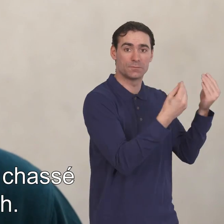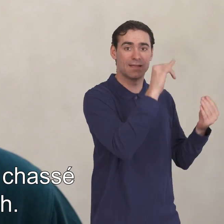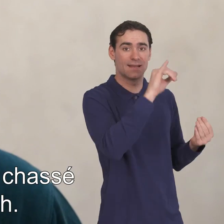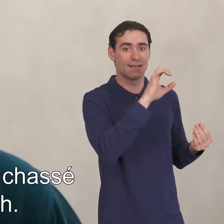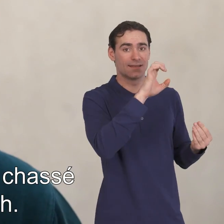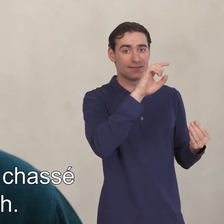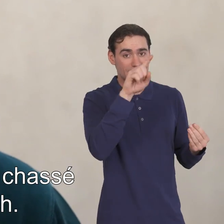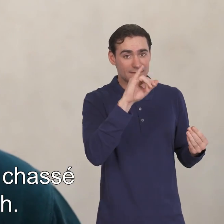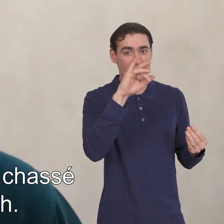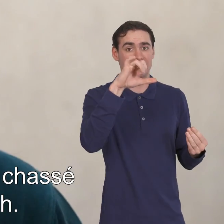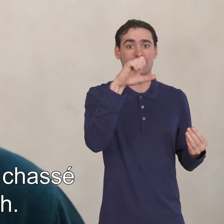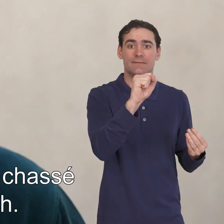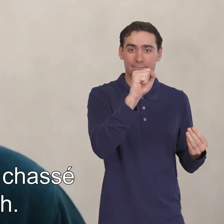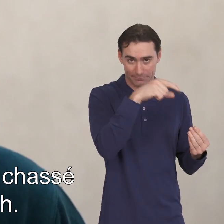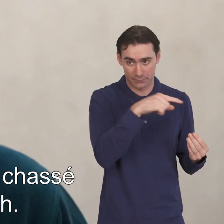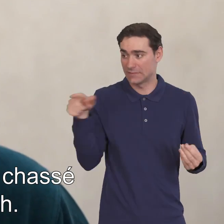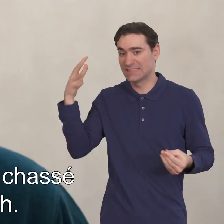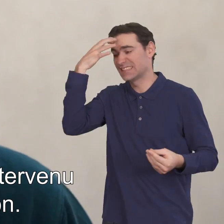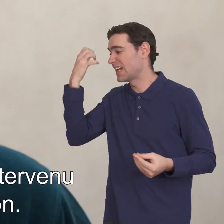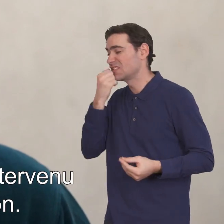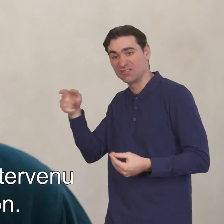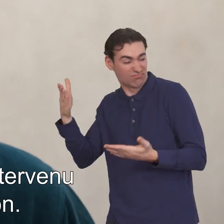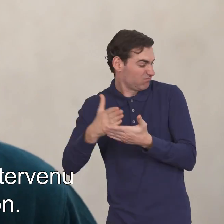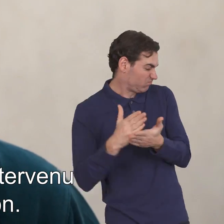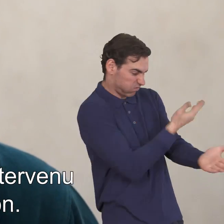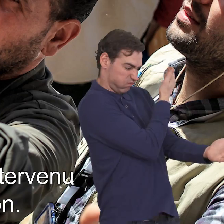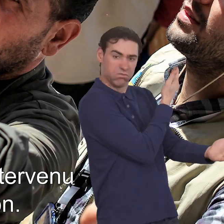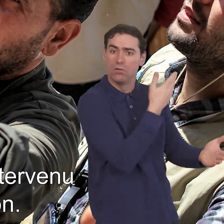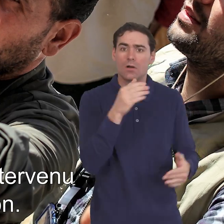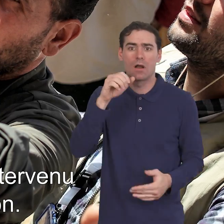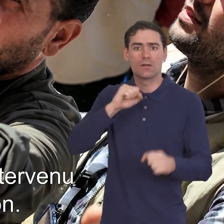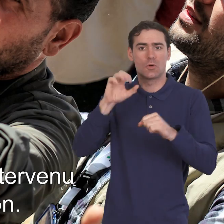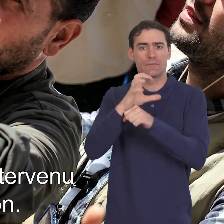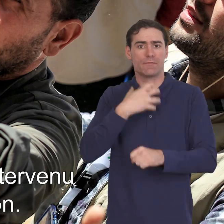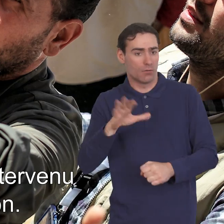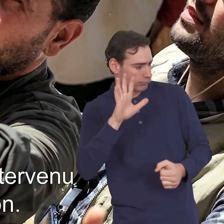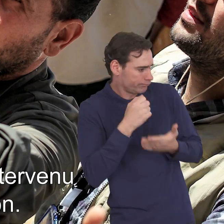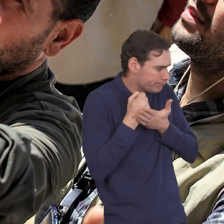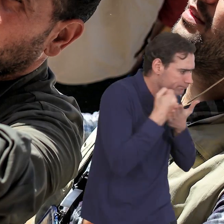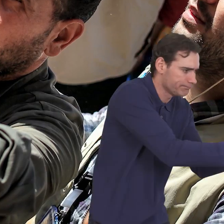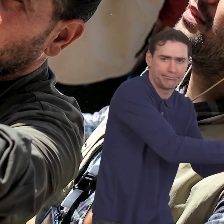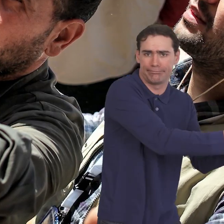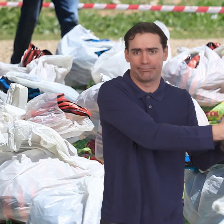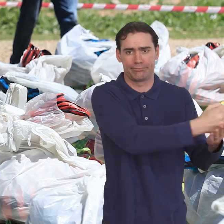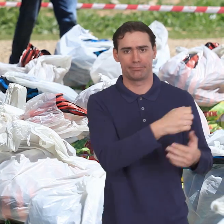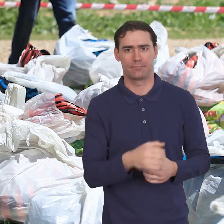Lorsque les Yazidis ont été chassés de chez eux par Daesh, Action contre la faim est intervenue pour aider la population.